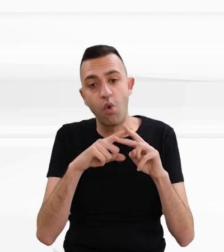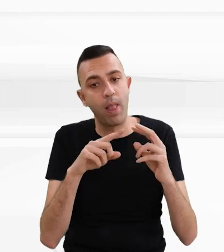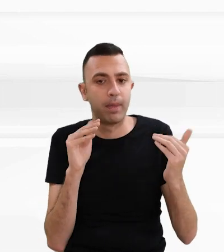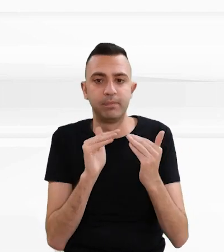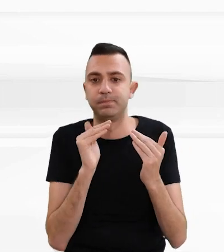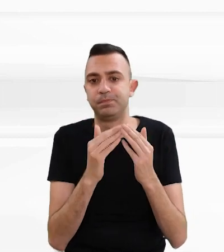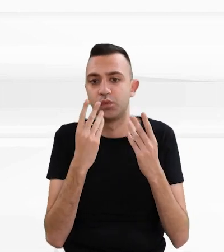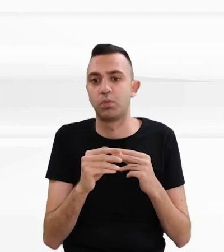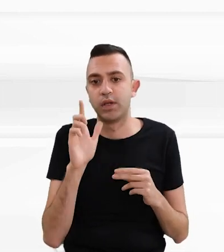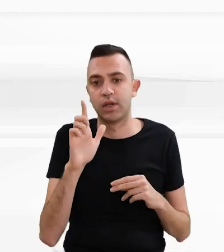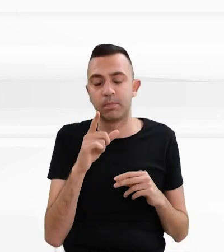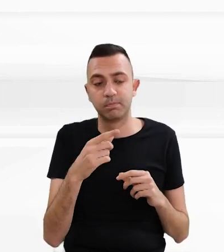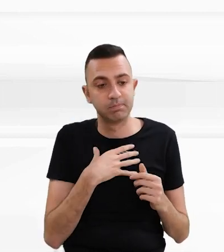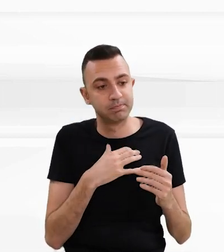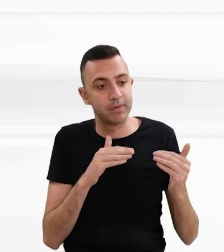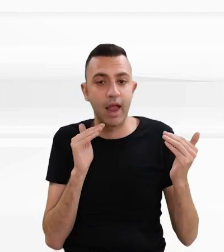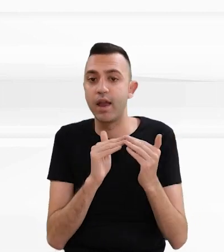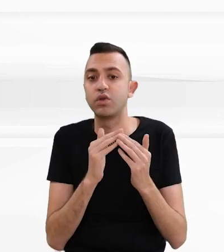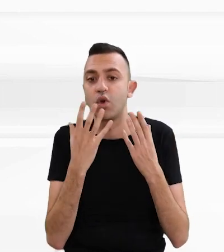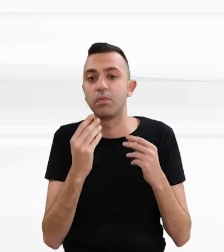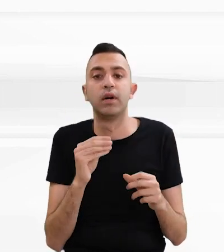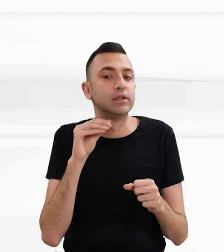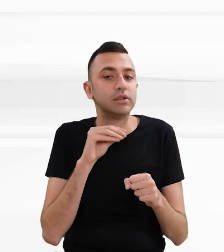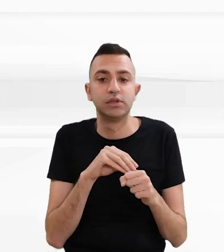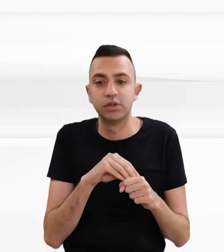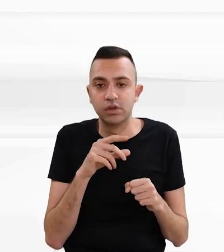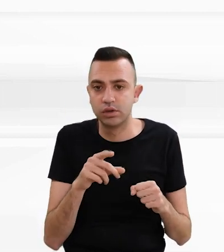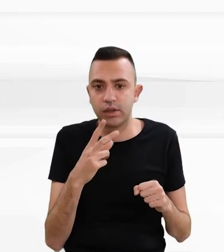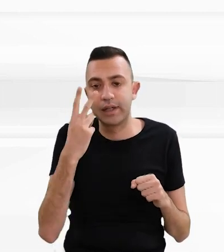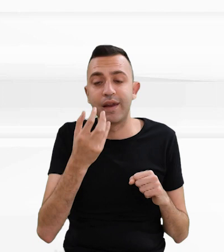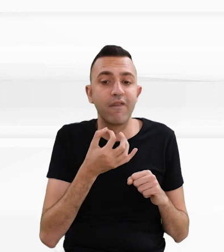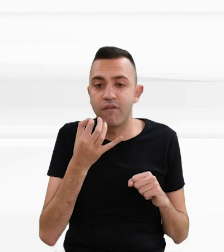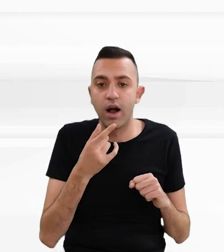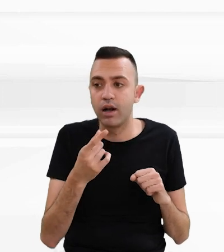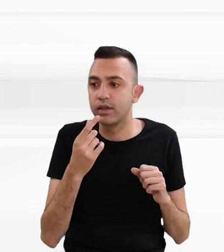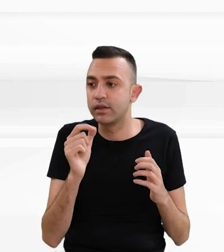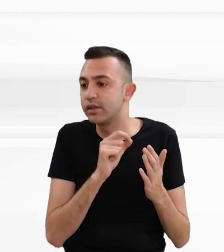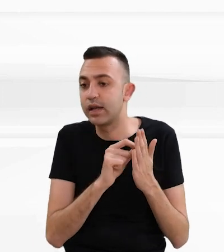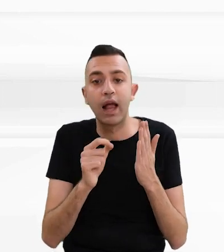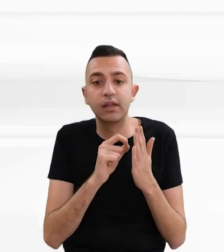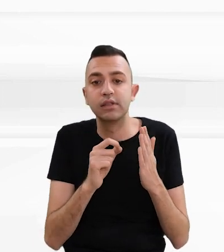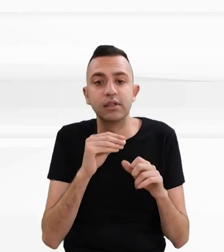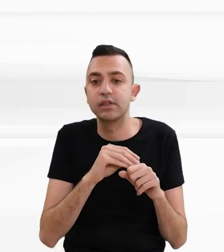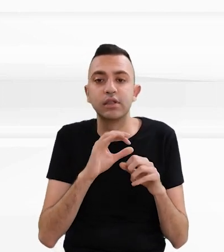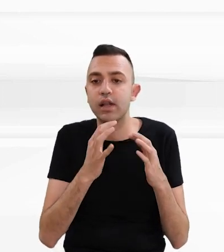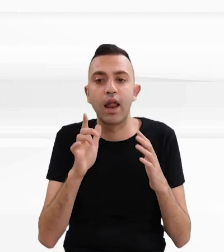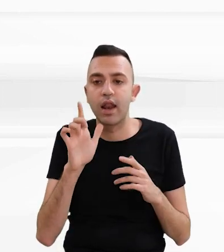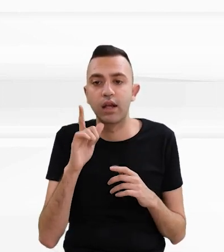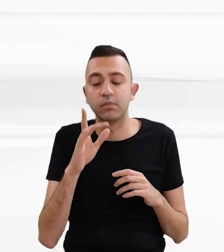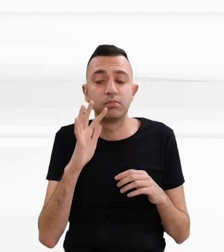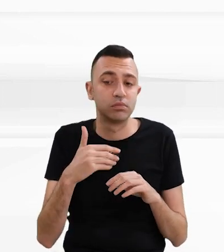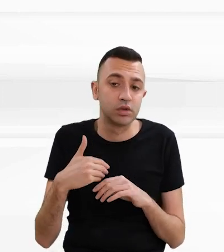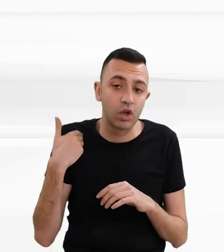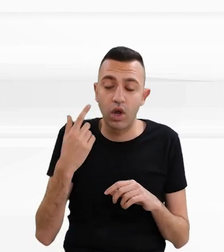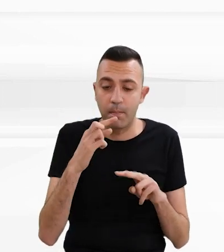şimdi birbirine olan olması en çok olabilir iki ifadenin buraya yazabileceğim en büyük sayı yazmalıyım Daha